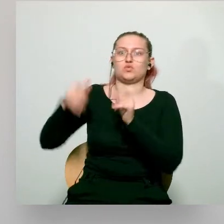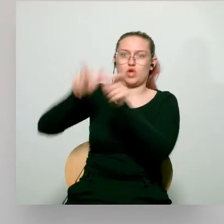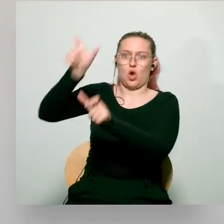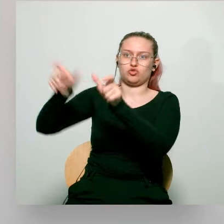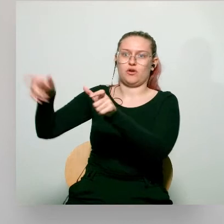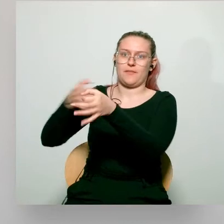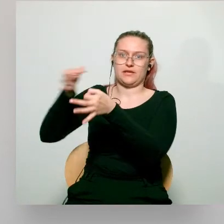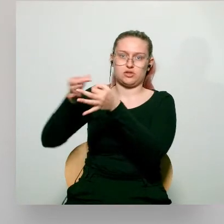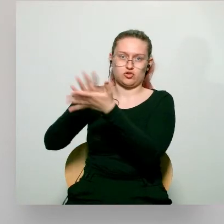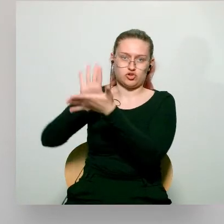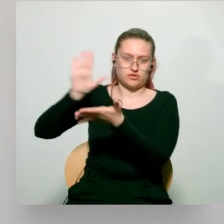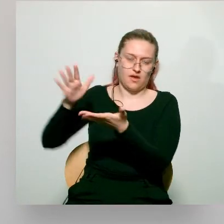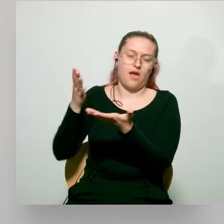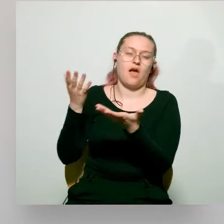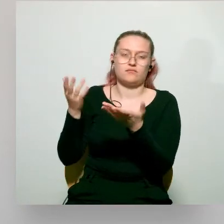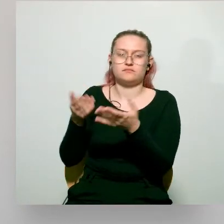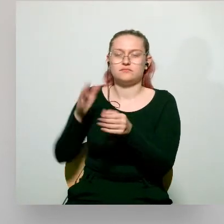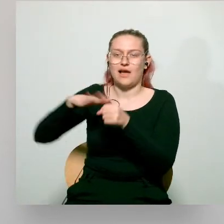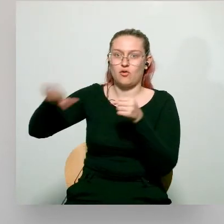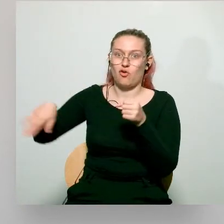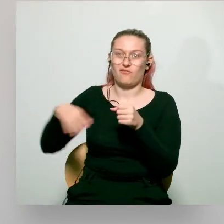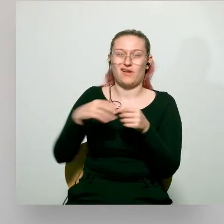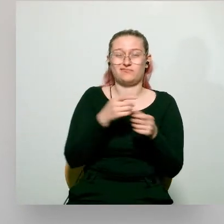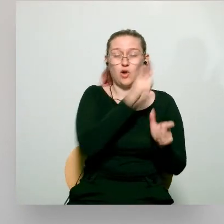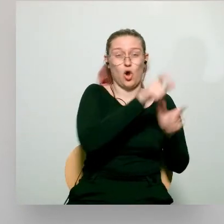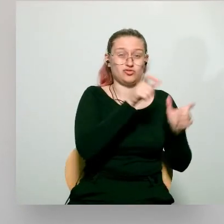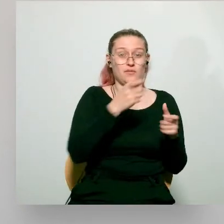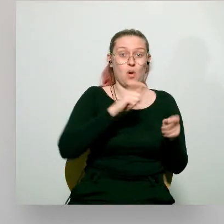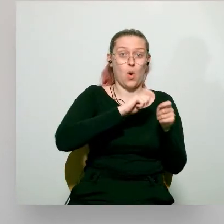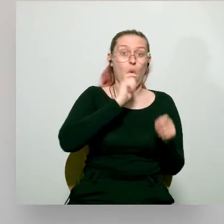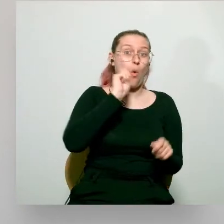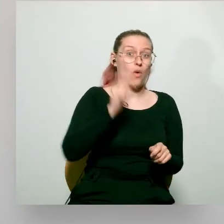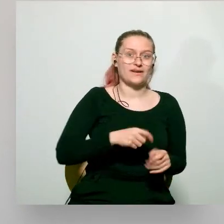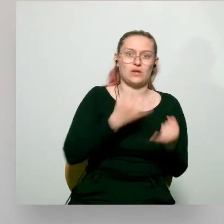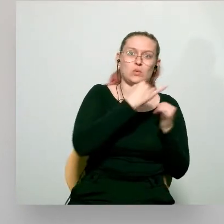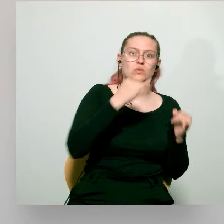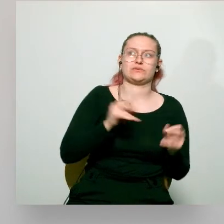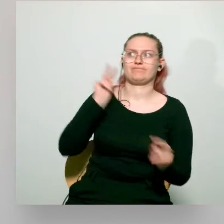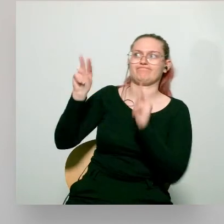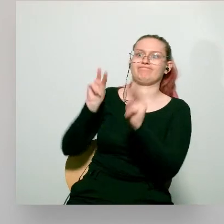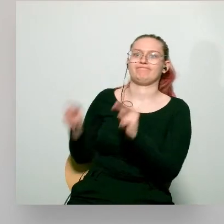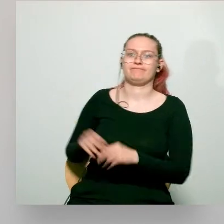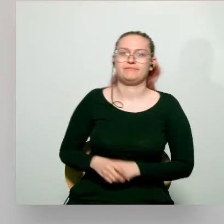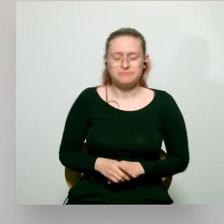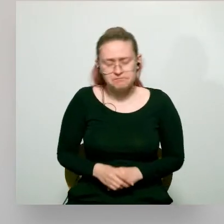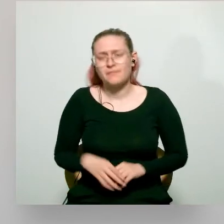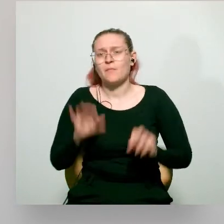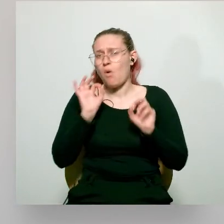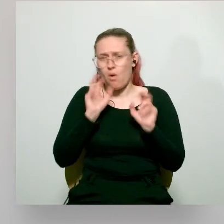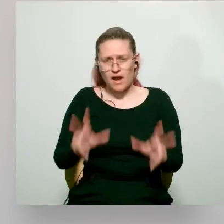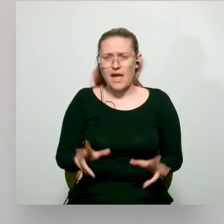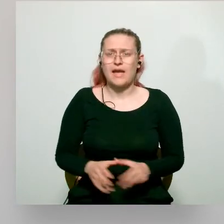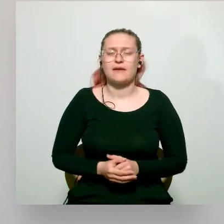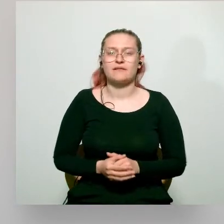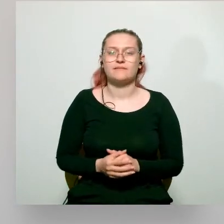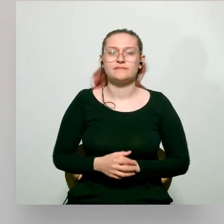narodowych, postaci narodowych i to świetnie. Nie wydaje mi się wcale, tutaj szukamy jakiegoś